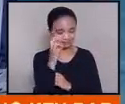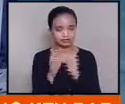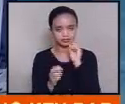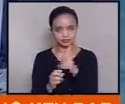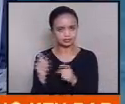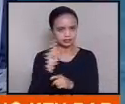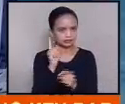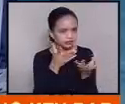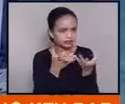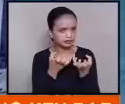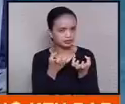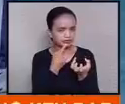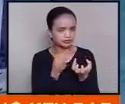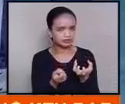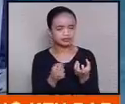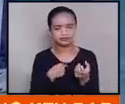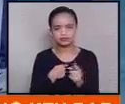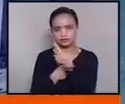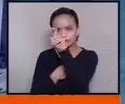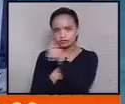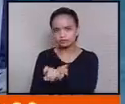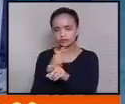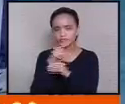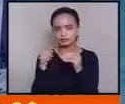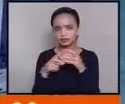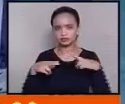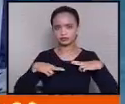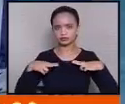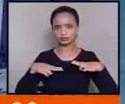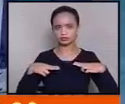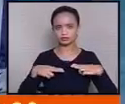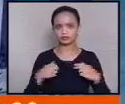sir. Ano po yung gusto niyo sabihin? Di, tanong ko lang po, sir, itong sa holiday po, sir.